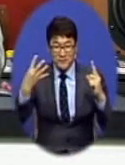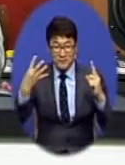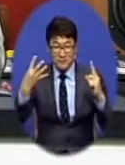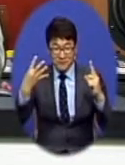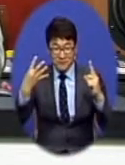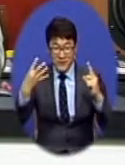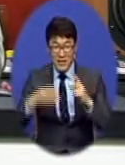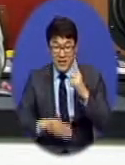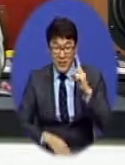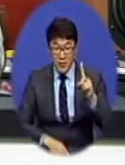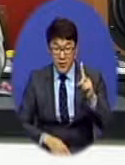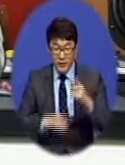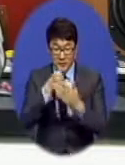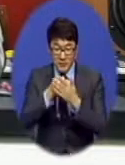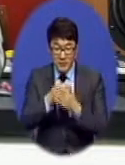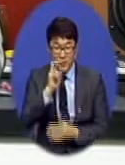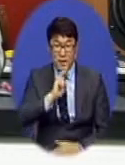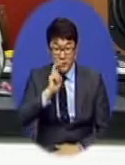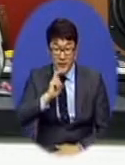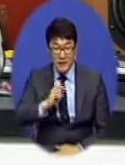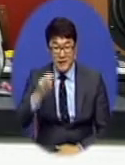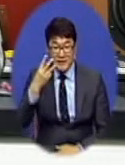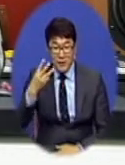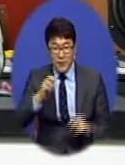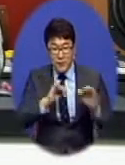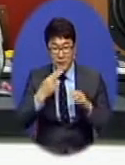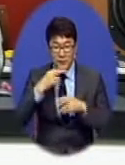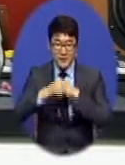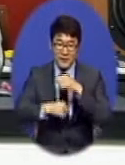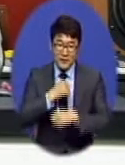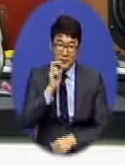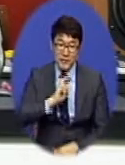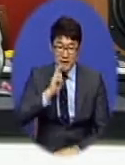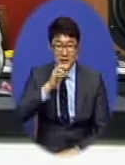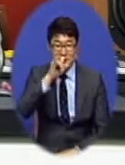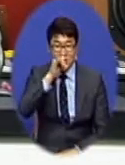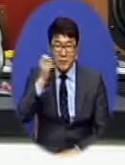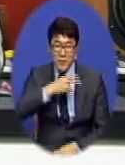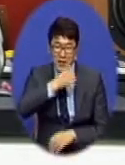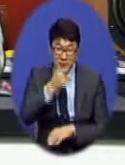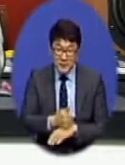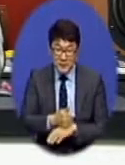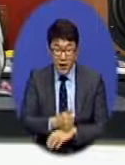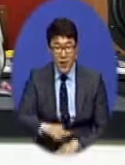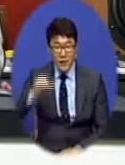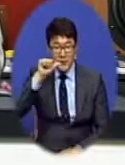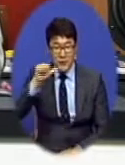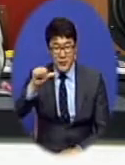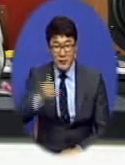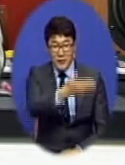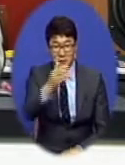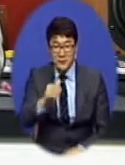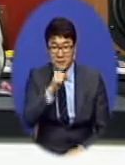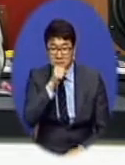ARS 060-608-1004 1번 지정곡 노래 부르기, 그리고 3번 무반주 노래 부르기도 있고요. 그 다음 마지막으로 5번